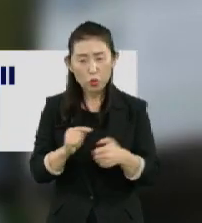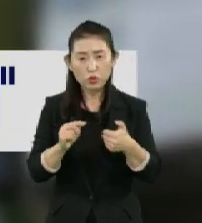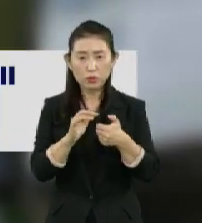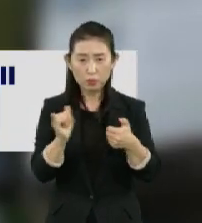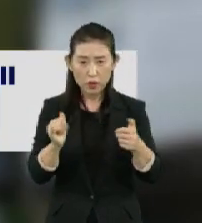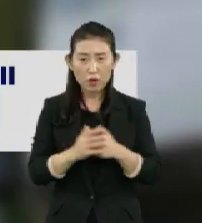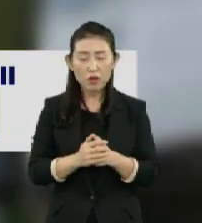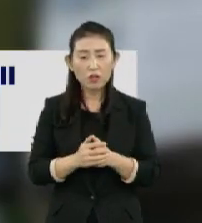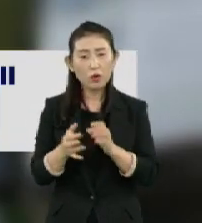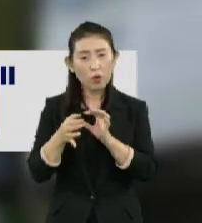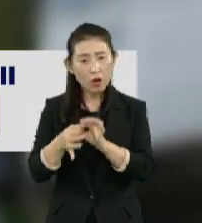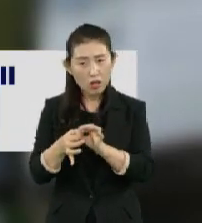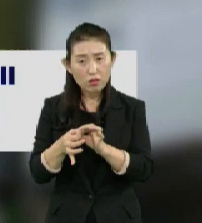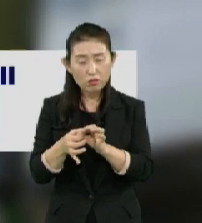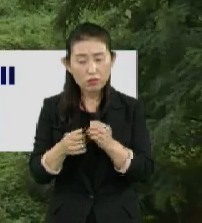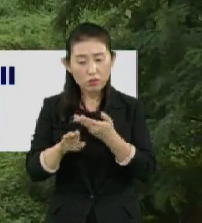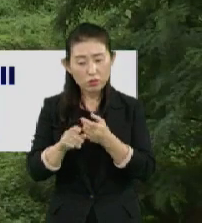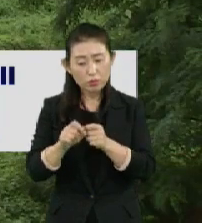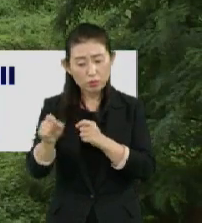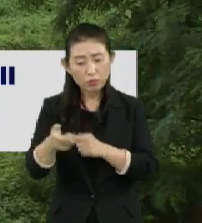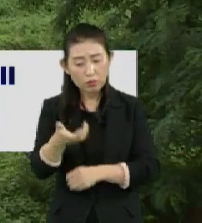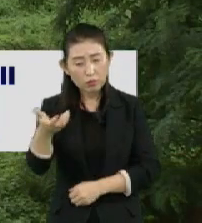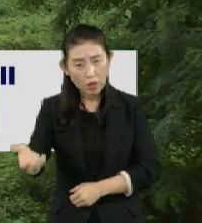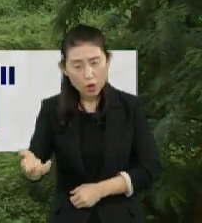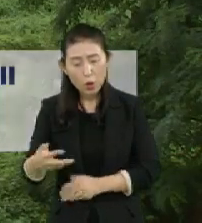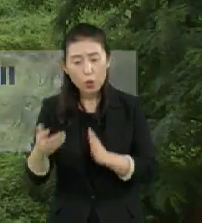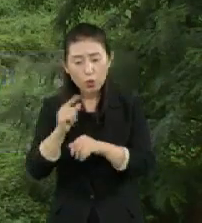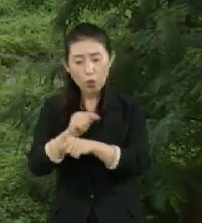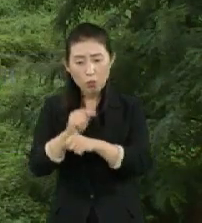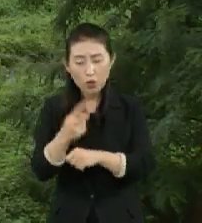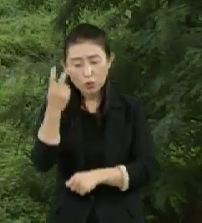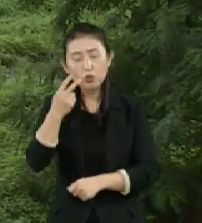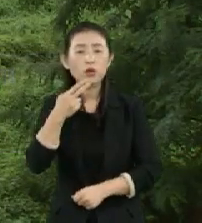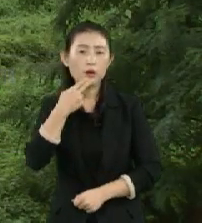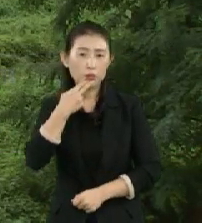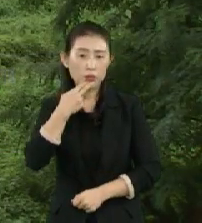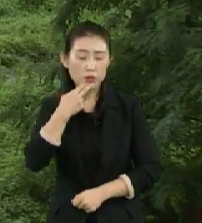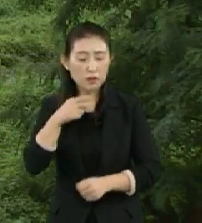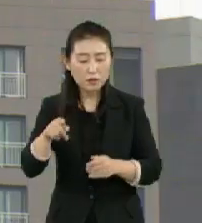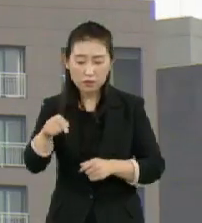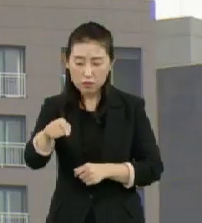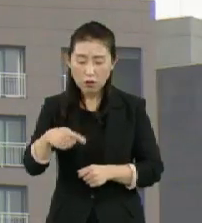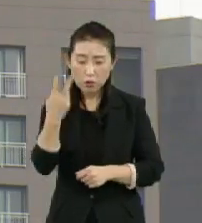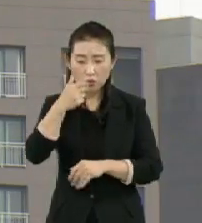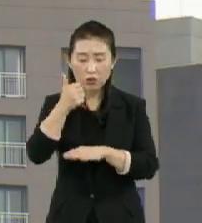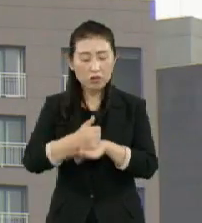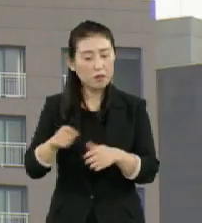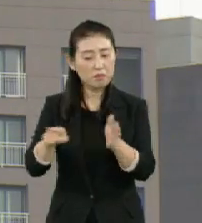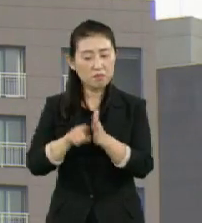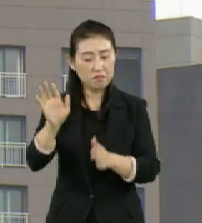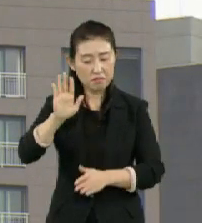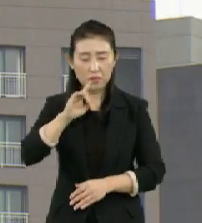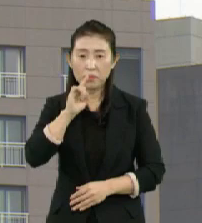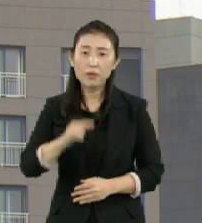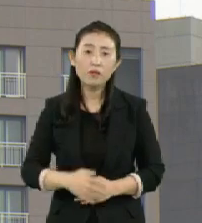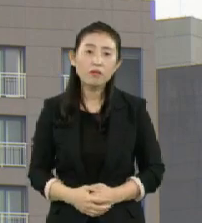명과 직속기관으로 옮긴 고위 공무원에 대한 조사가 이루어지지 않아 신뢰도가 낮다고 평가했습니다.